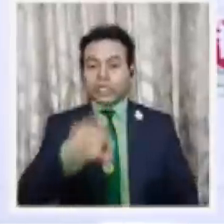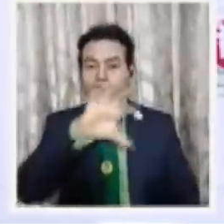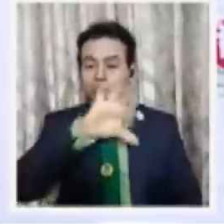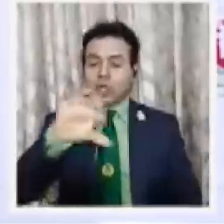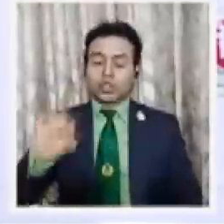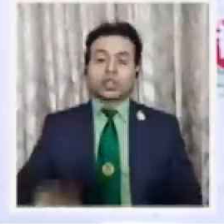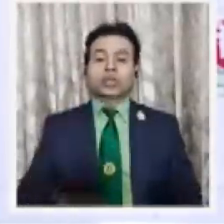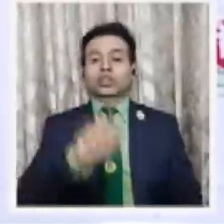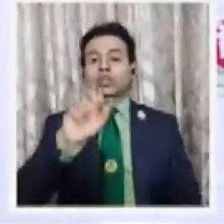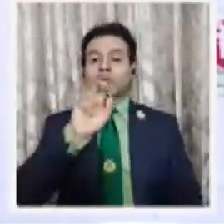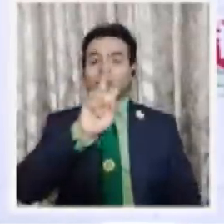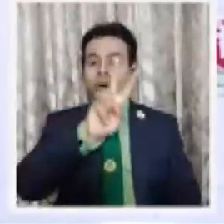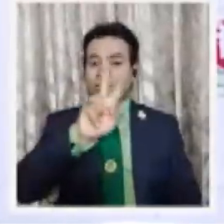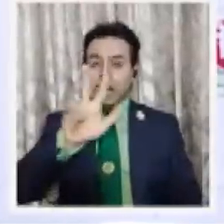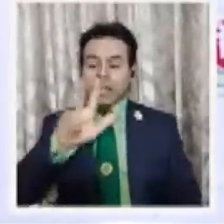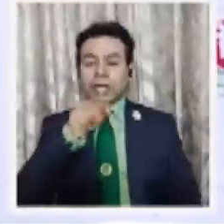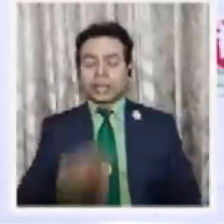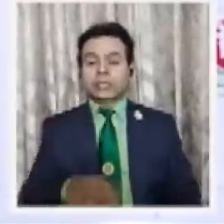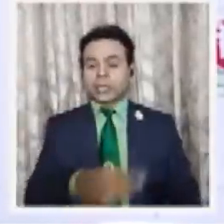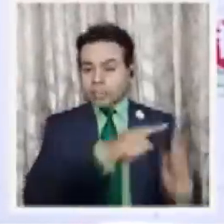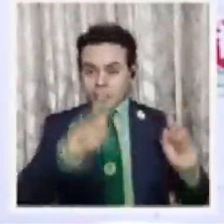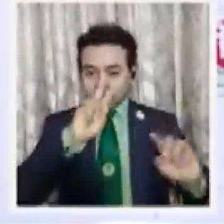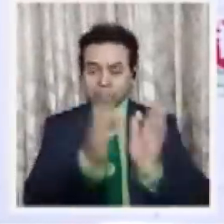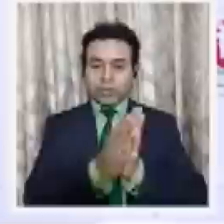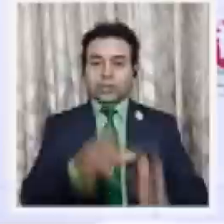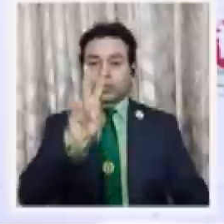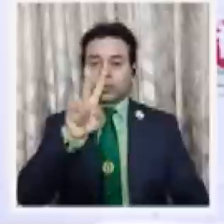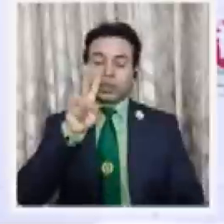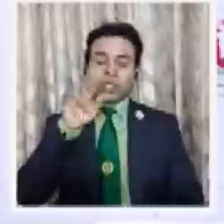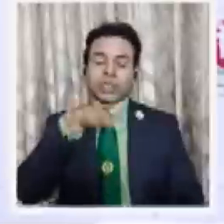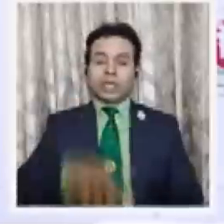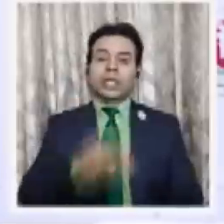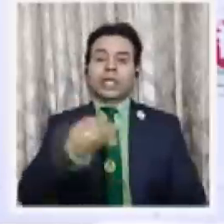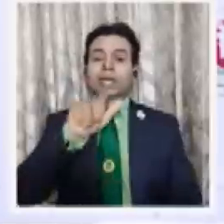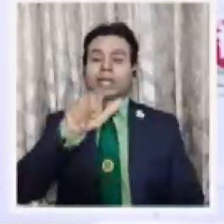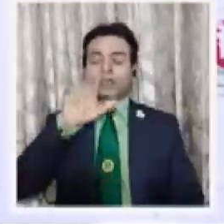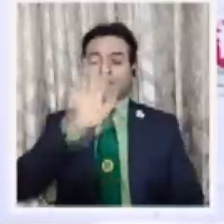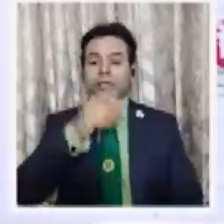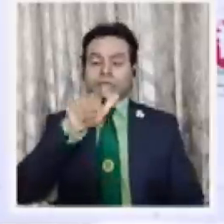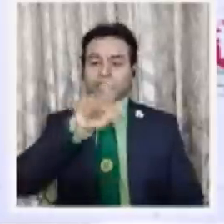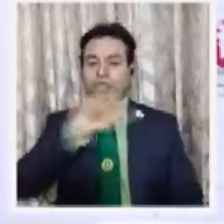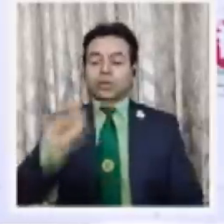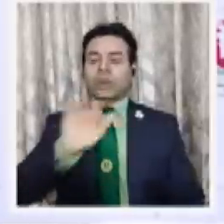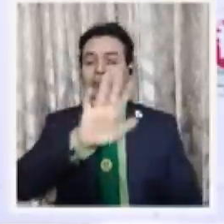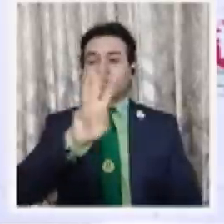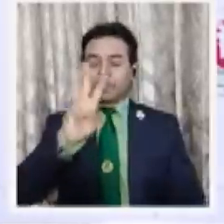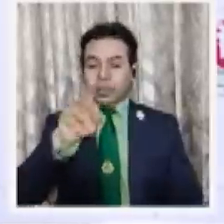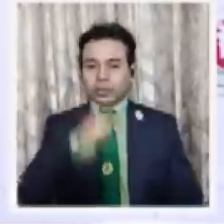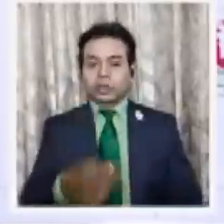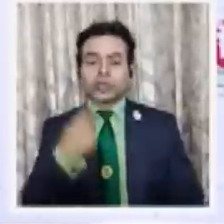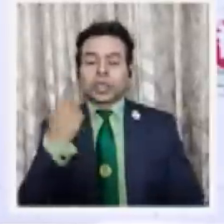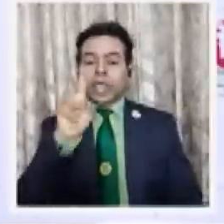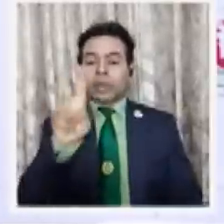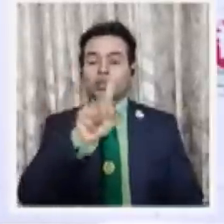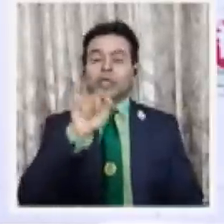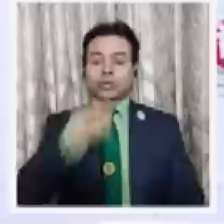10,41,661টি নমুনা। 24 ঘন্টায় যা নমুনা পরীক্ষা হয়েছে তাতে শনাক্ত হয়েছে 2,928 জন এবং এ পর্যন্ত শনাক্ত